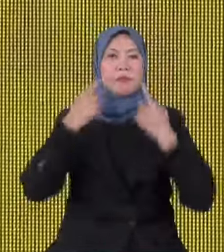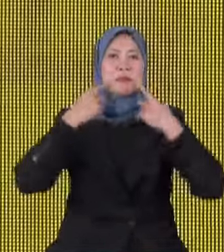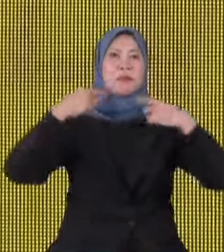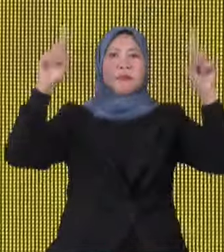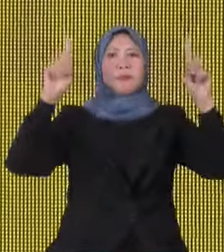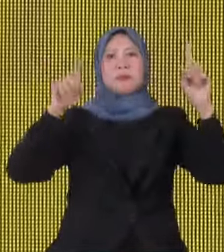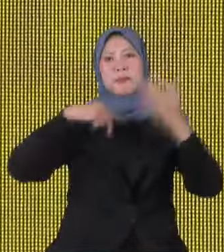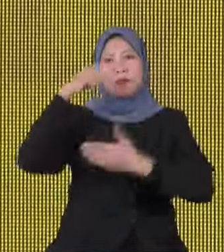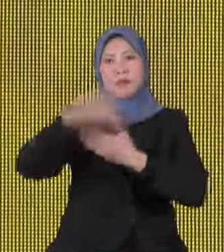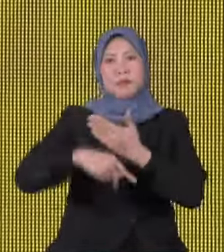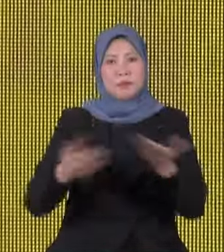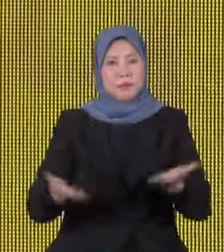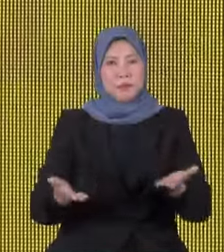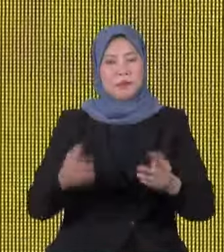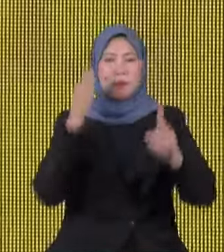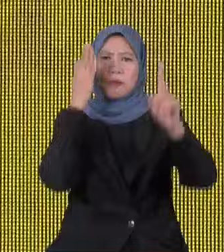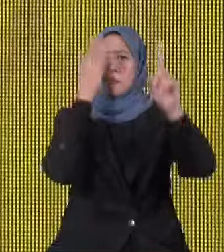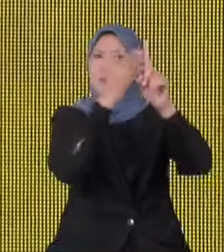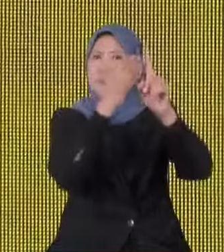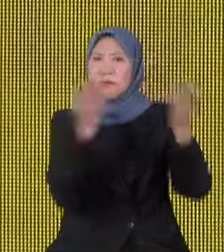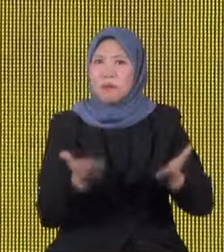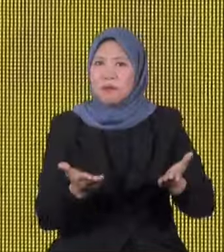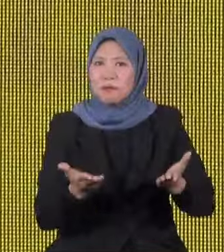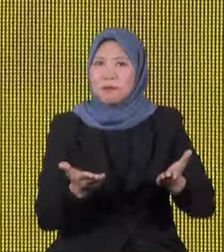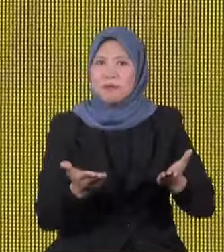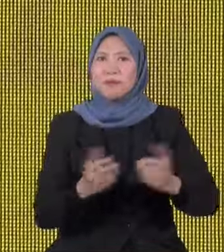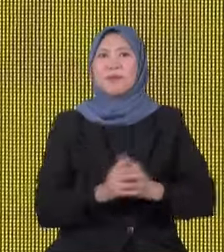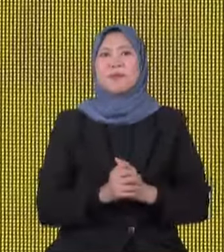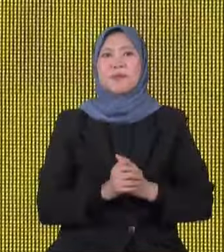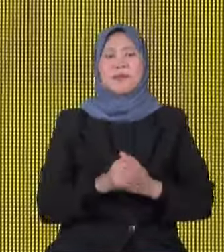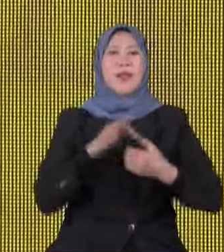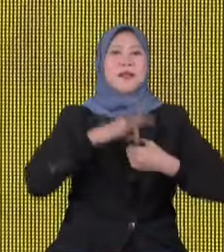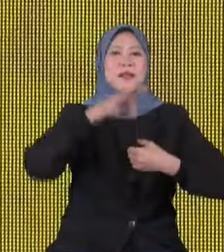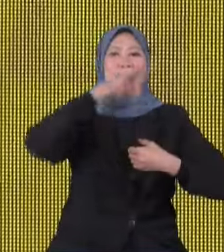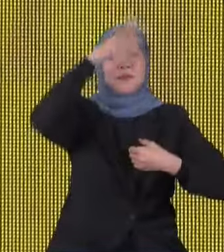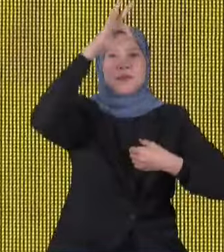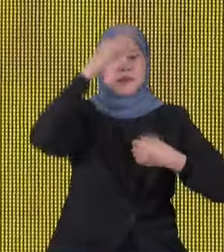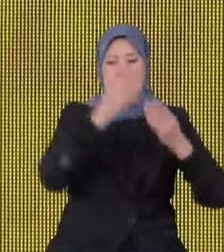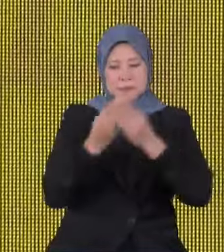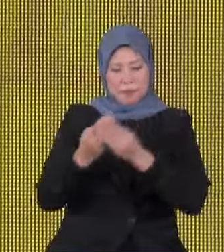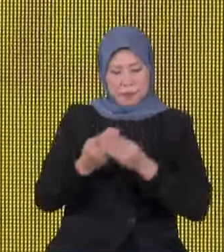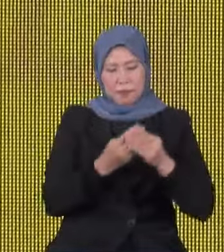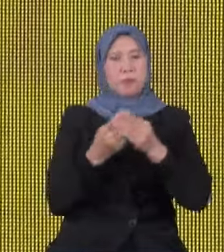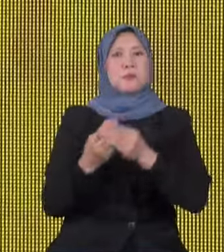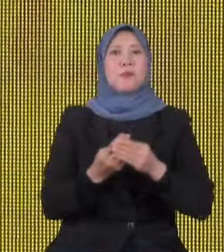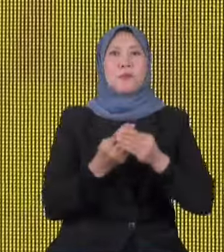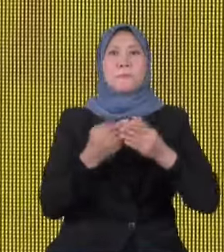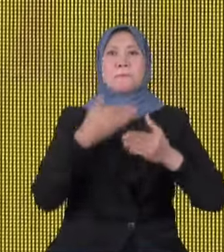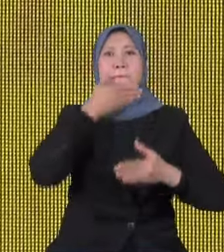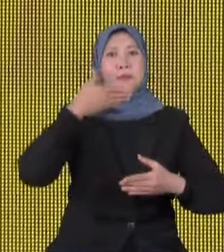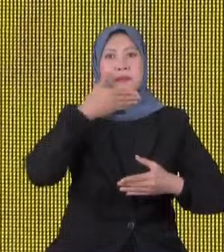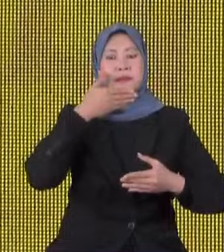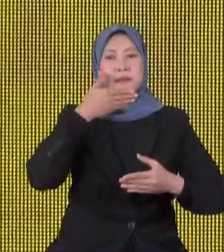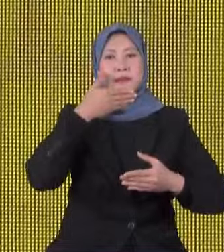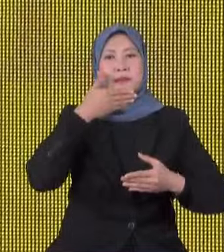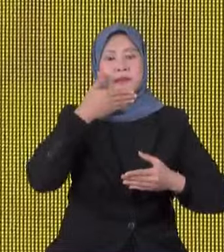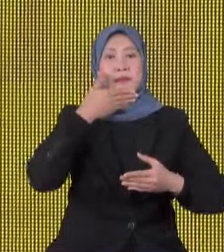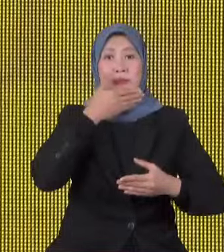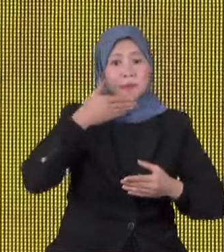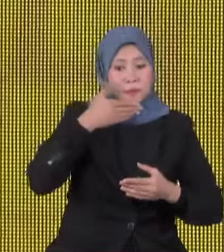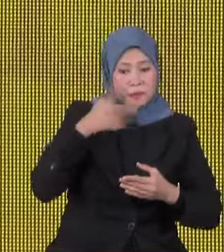ini. Tujuannya apa? Menyemarakkan semangat belia, mengingatkan bahawa belia